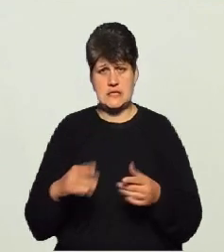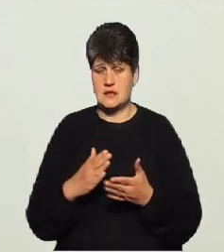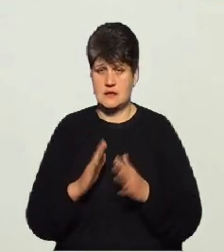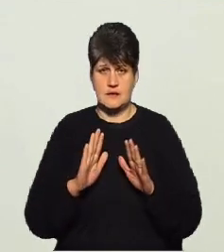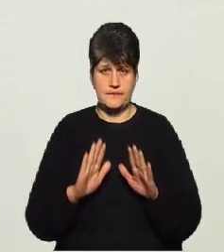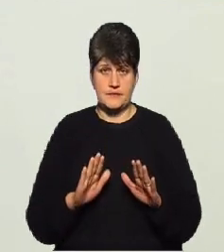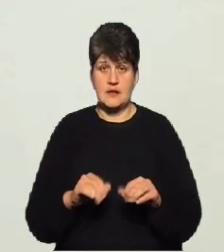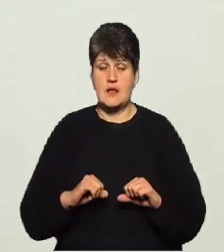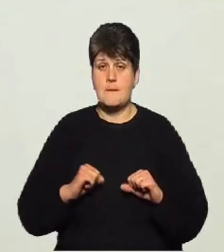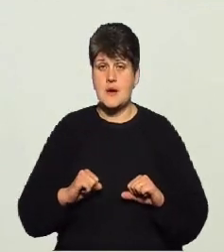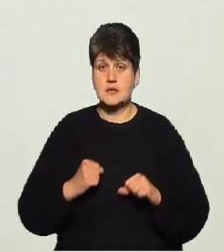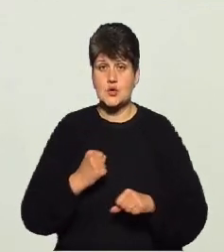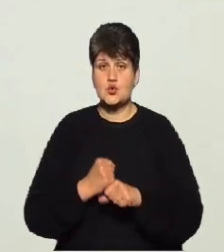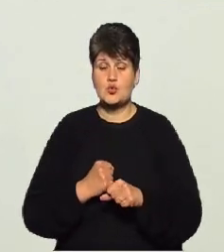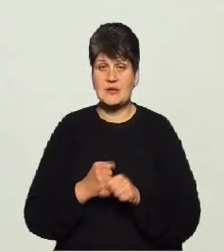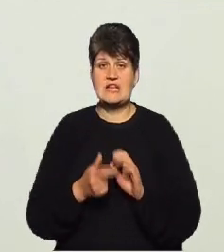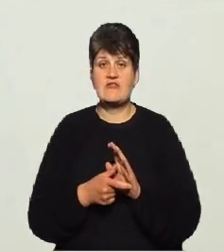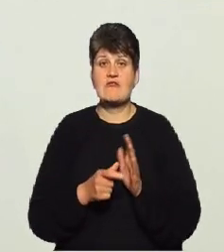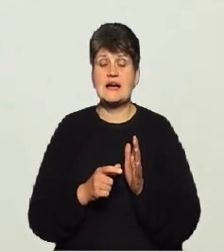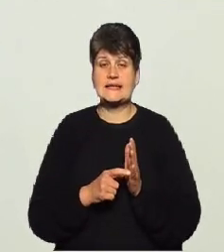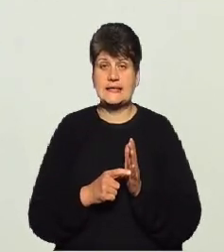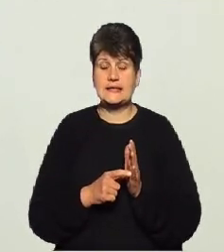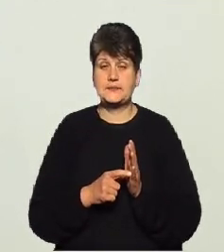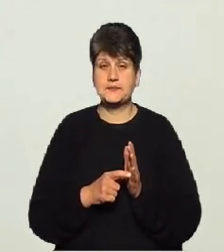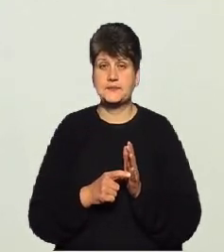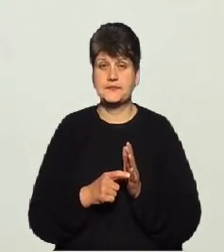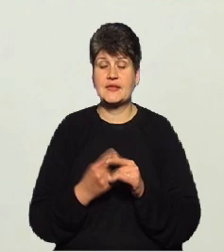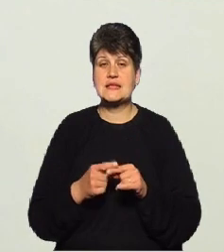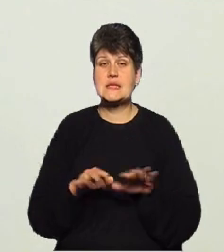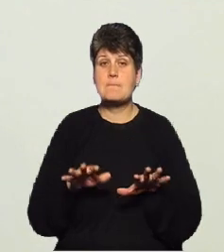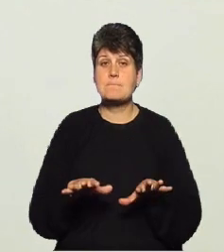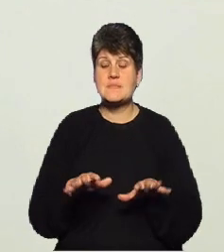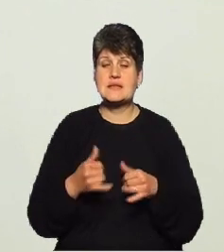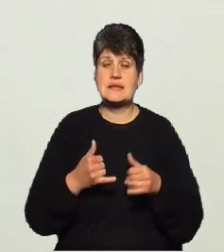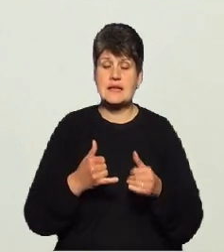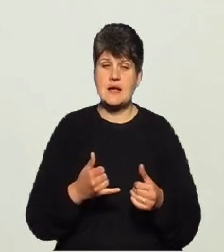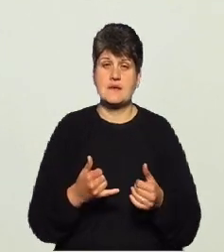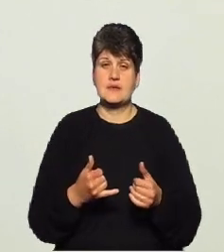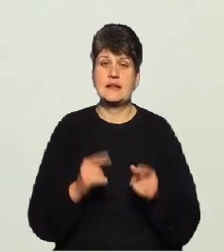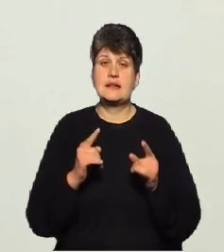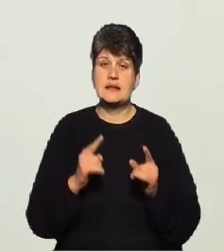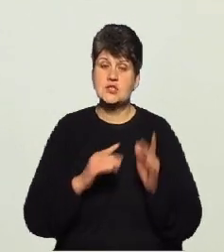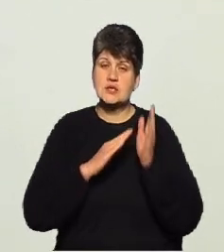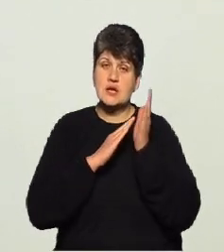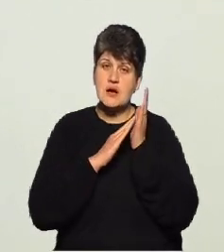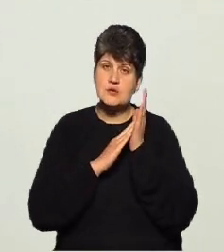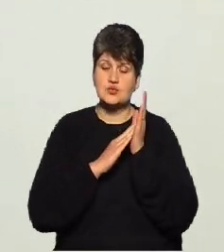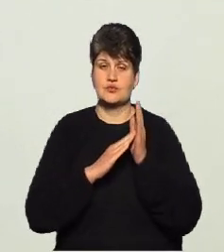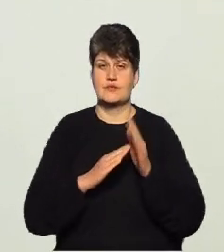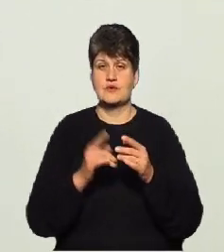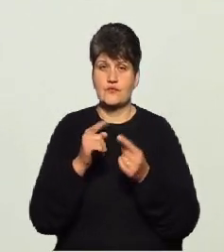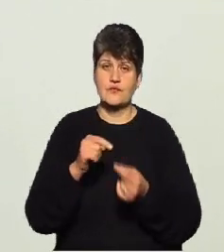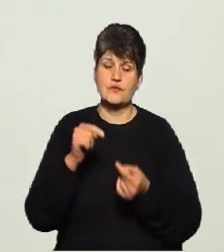в квартирі, в кімнаті це місце лише для сну, з відповідною постіллю,